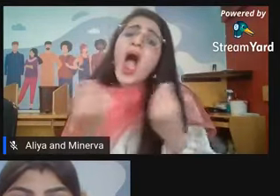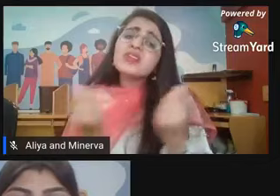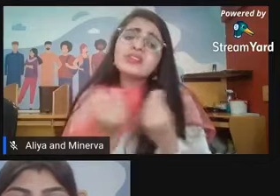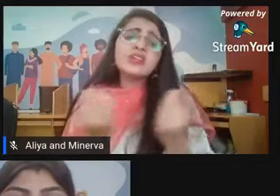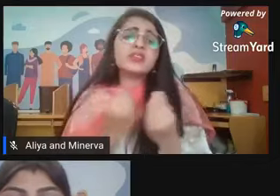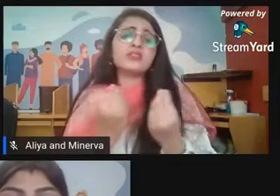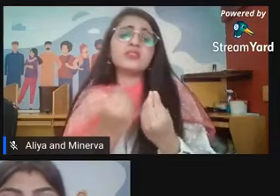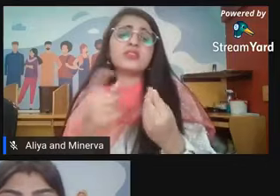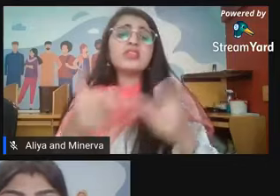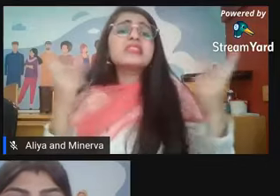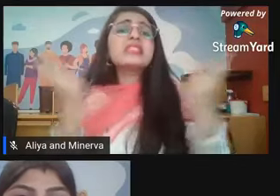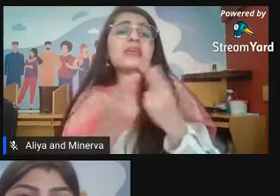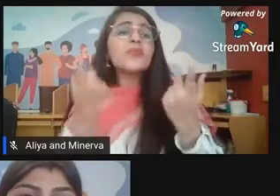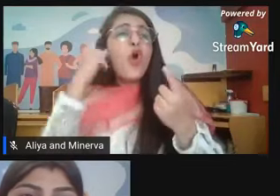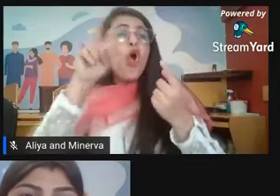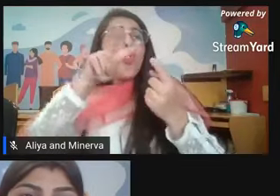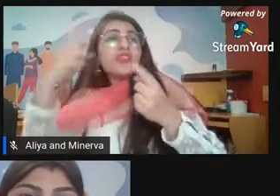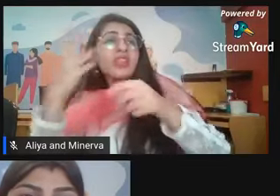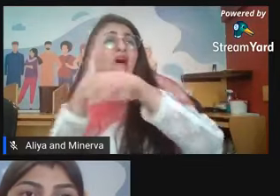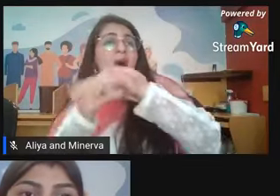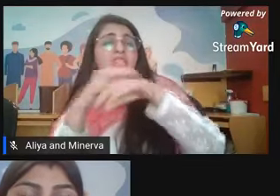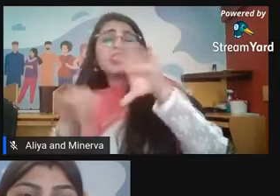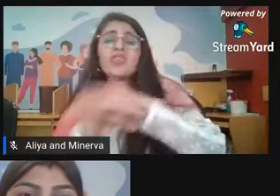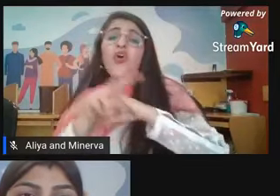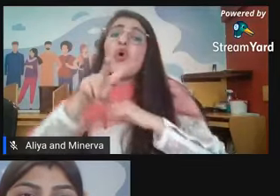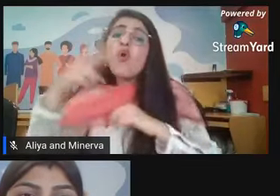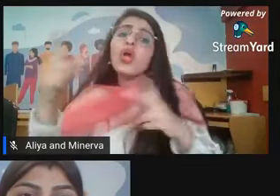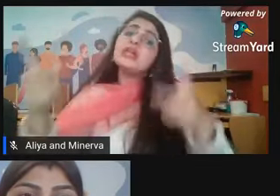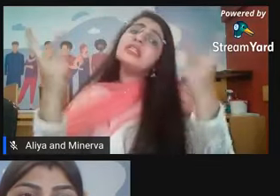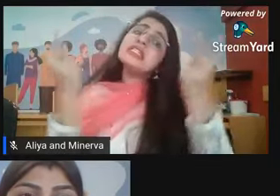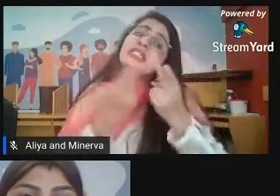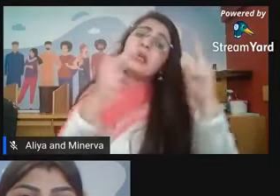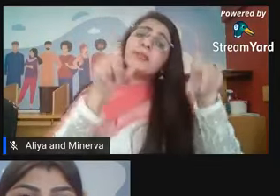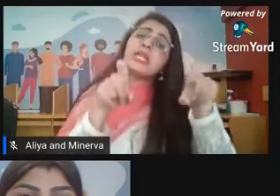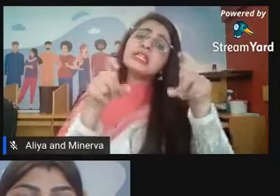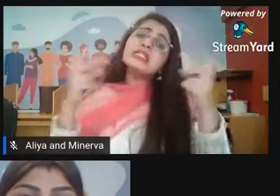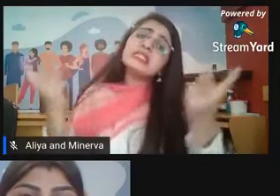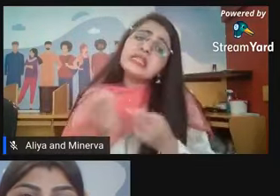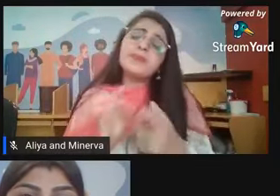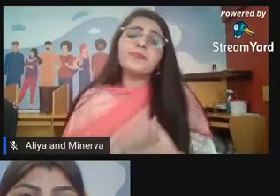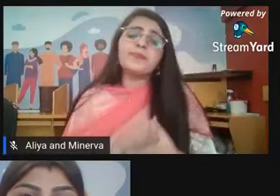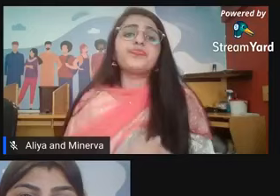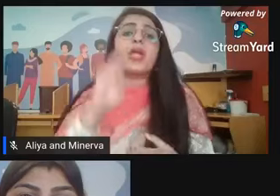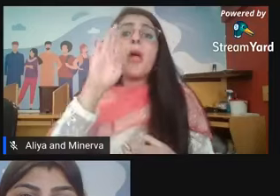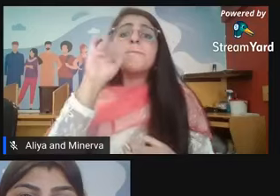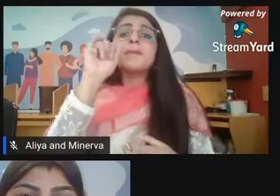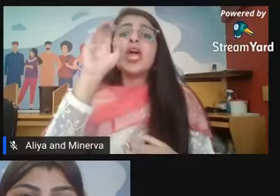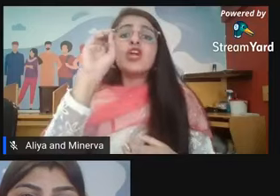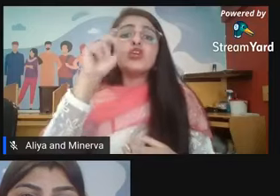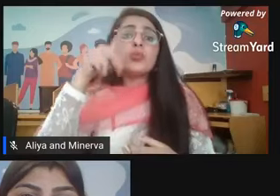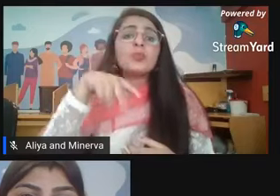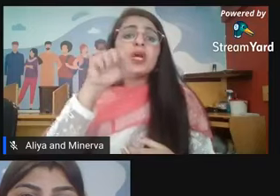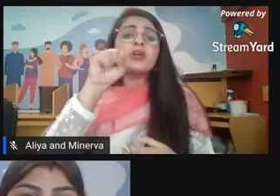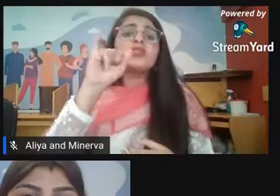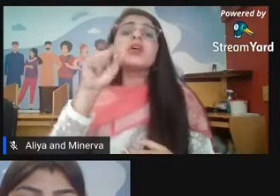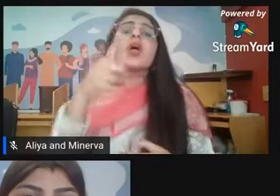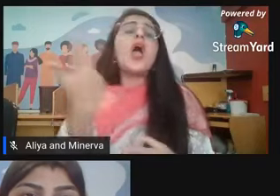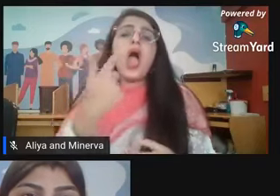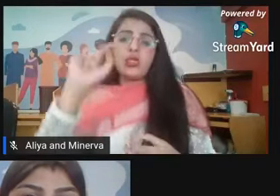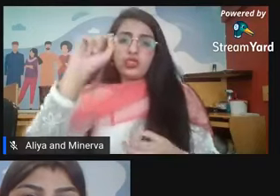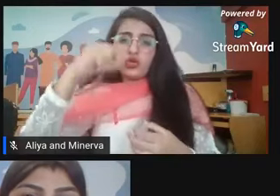टेस्ट वैसे ही है जैसे बॉडी के किसी भी और पार्ट के होते हैं. देन कम्स बायोप्सी. बायोप्सी में हम क्या करते हैं, वी टेक अ स्मॉल